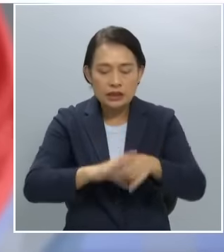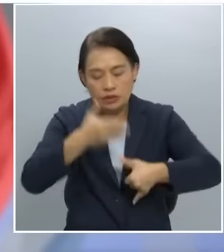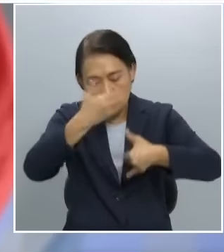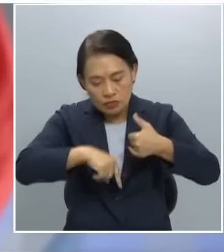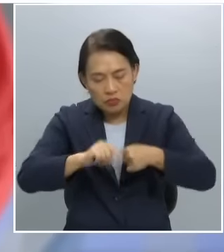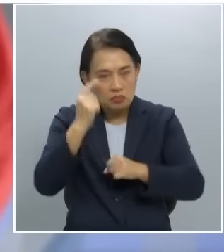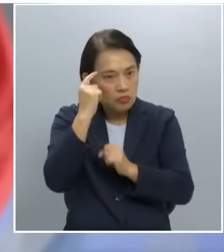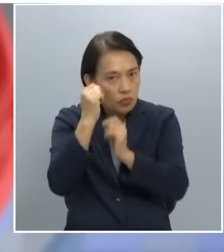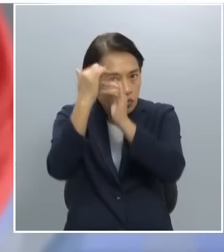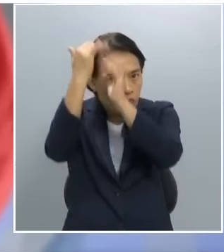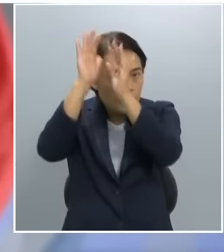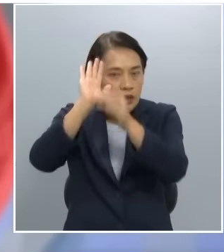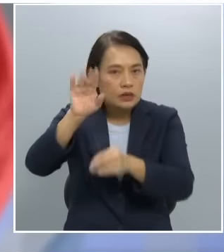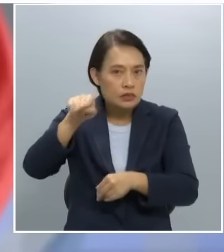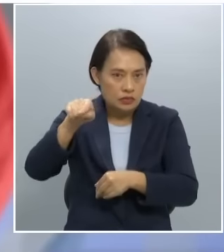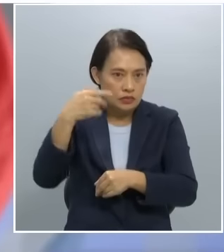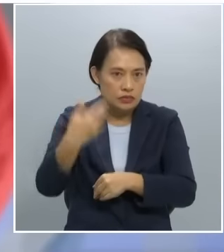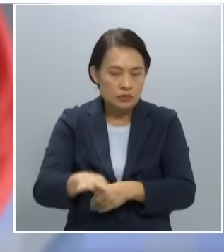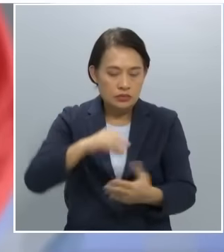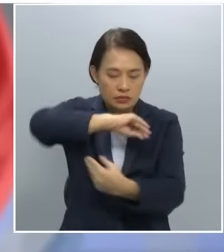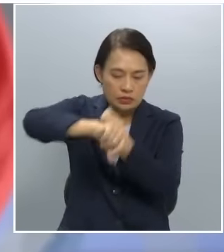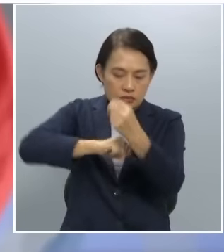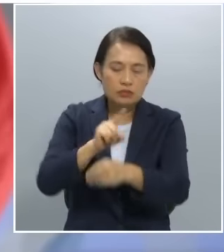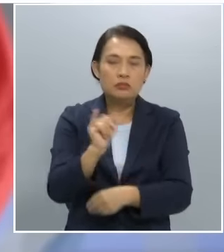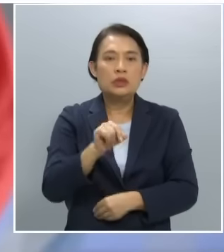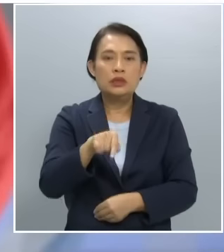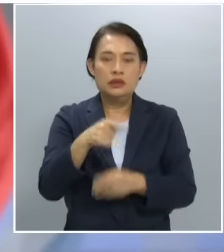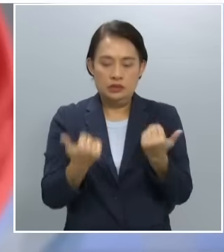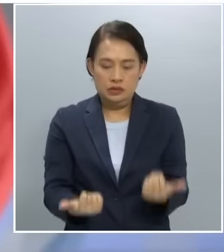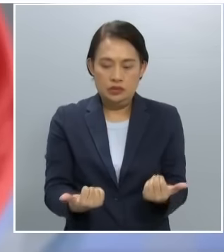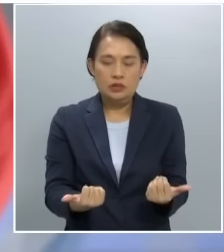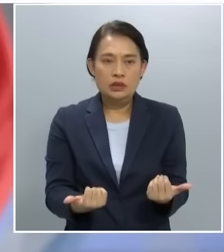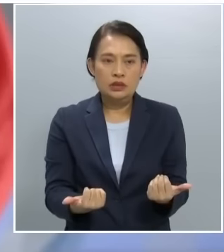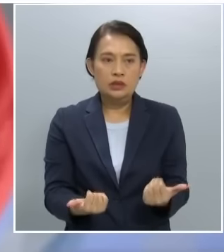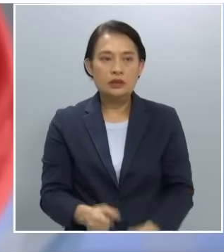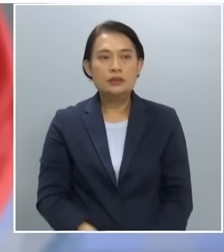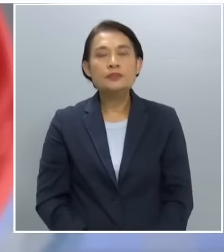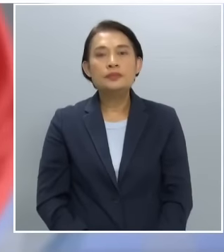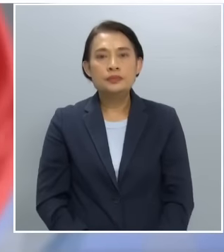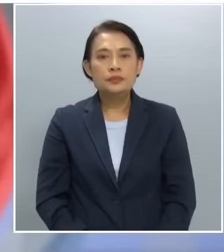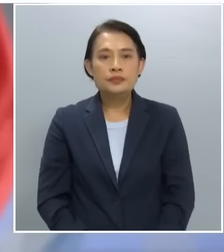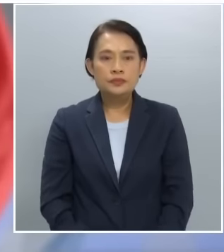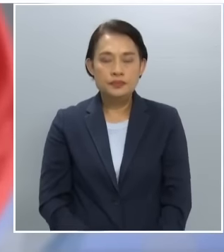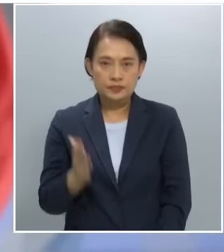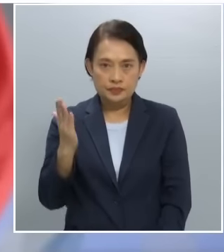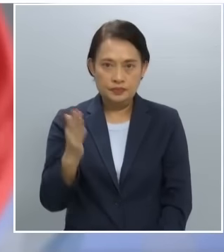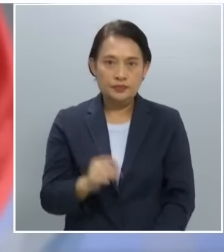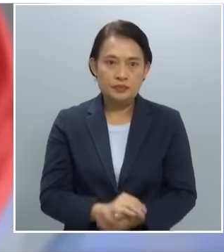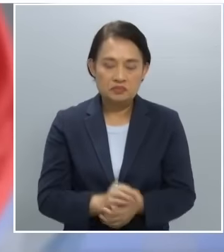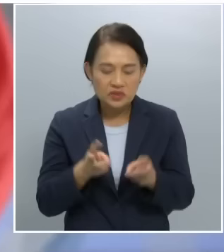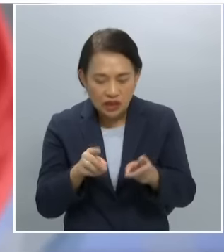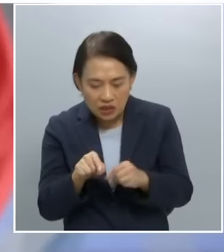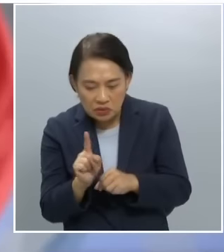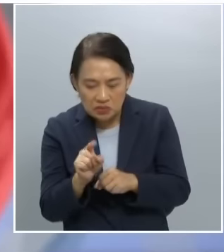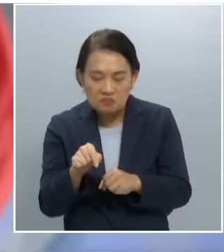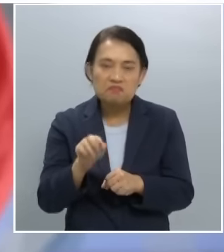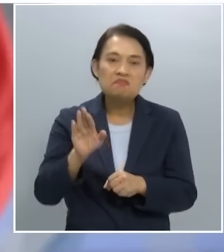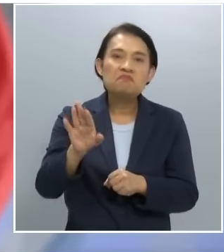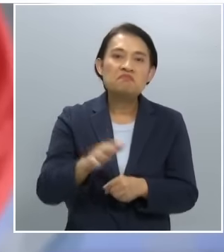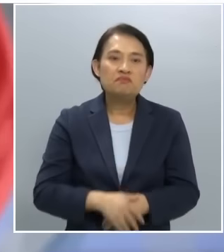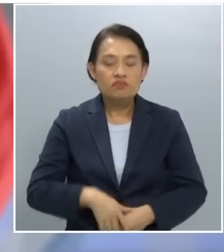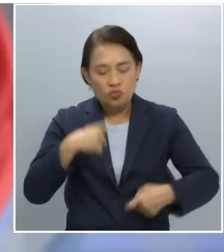1มันเป็นความฝัน 2ยิ่งในยุคเศรษฐกิจแบบนี้มันก็อืใช่มั้ยค่ะเนี่ยฮะมันใช้ช่องว่างใช้แบบความ